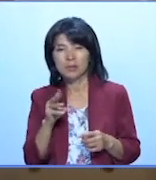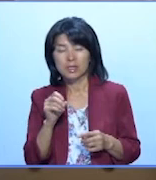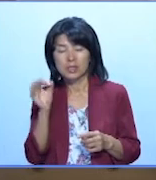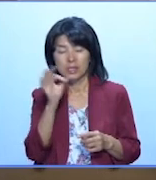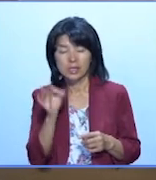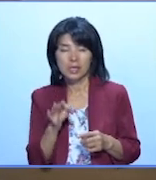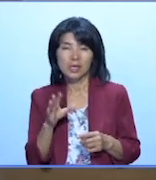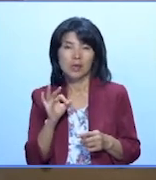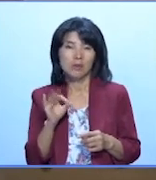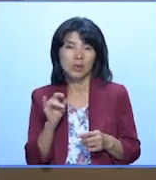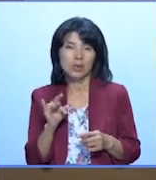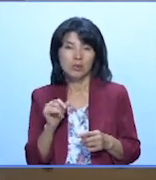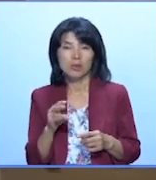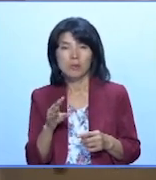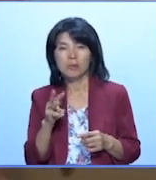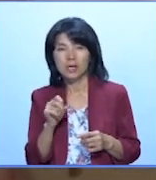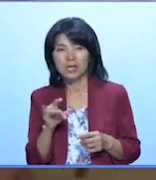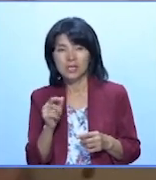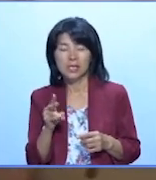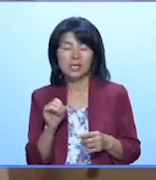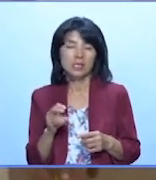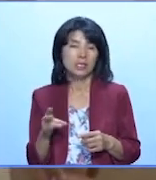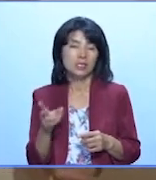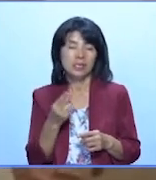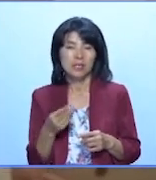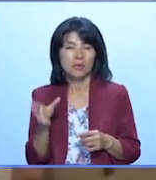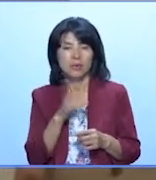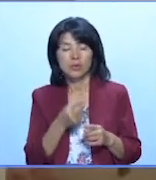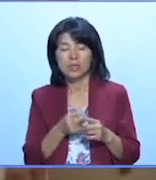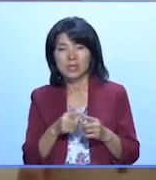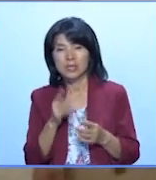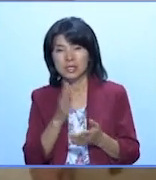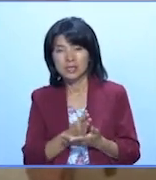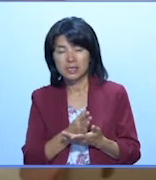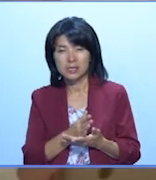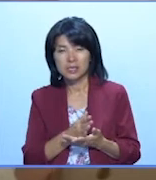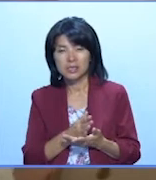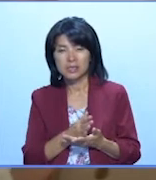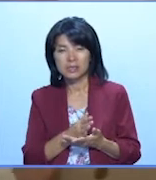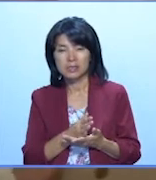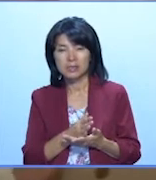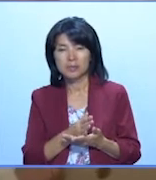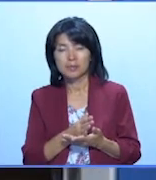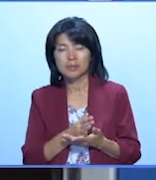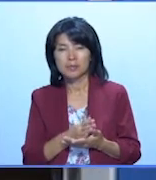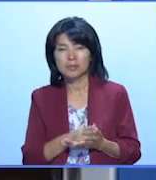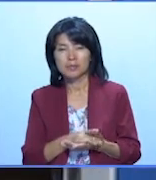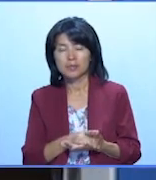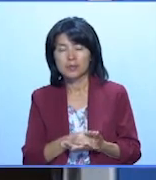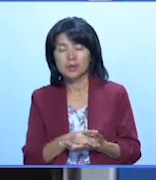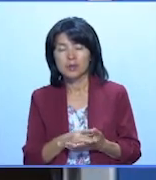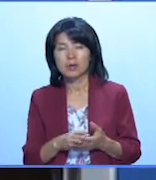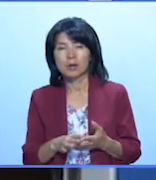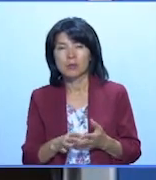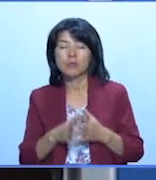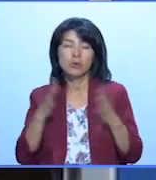них марганец, солевая кислота, гипохлорид, все эти реагенты получаются из-за них затраты. Общая